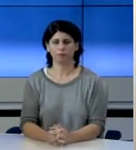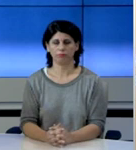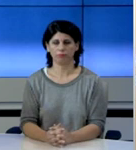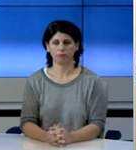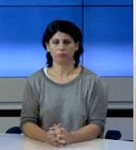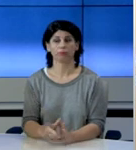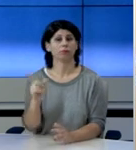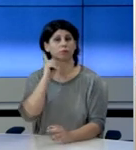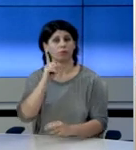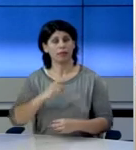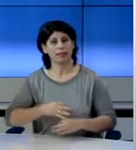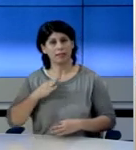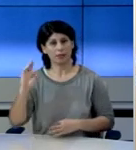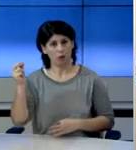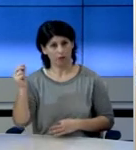Κυρίες και κύριοι βουλευτές,